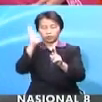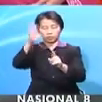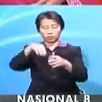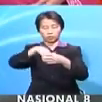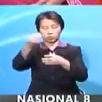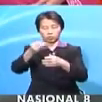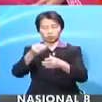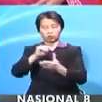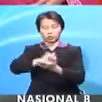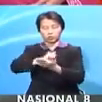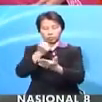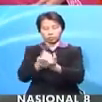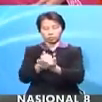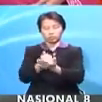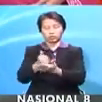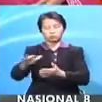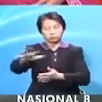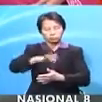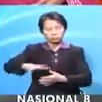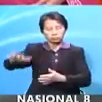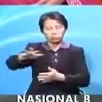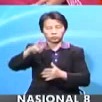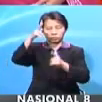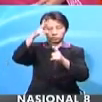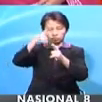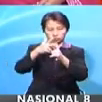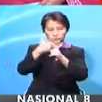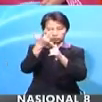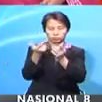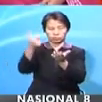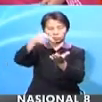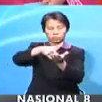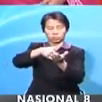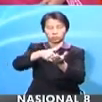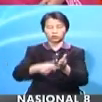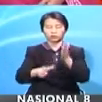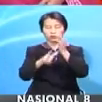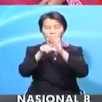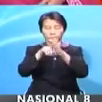negara sekurang-kurangnya 3 bulan